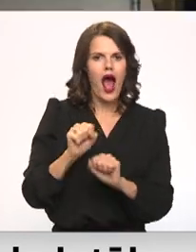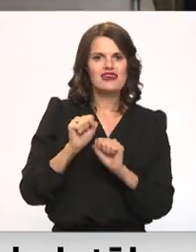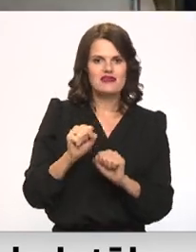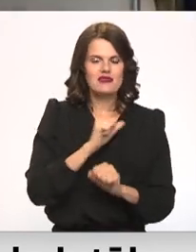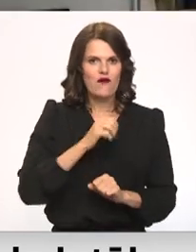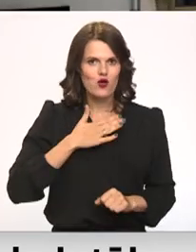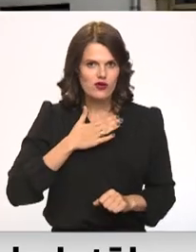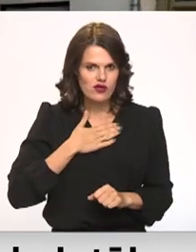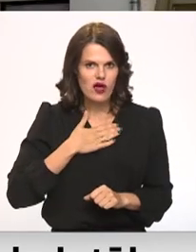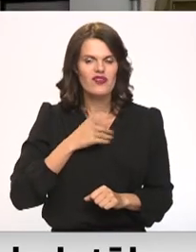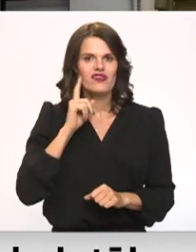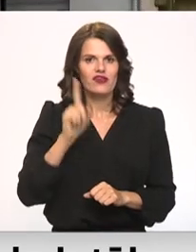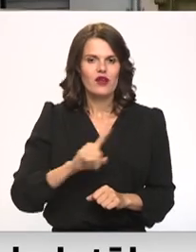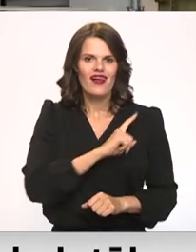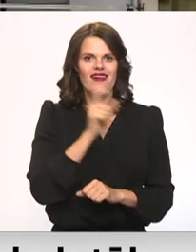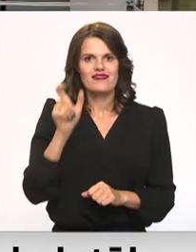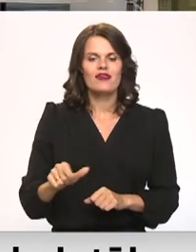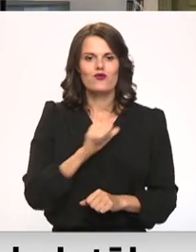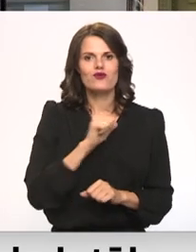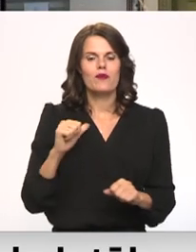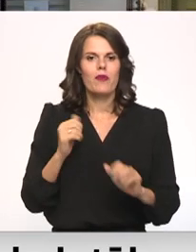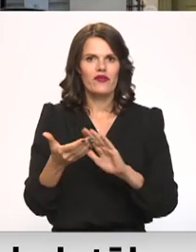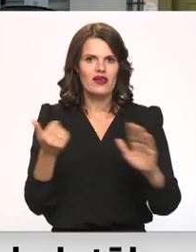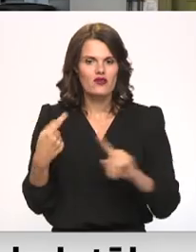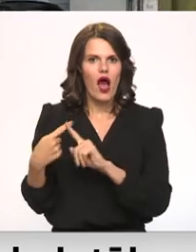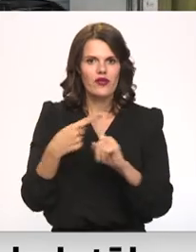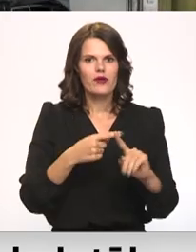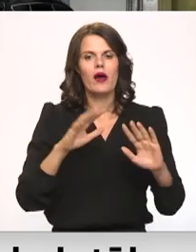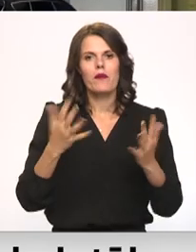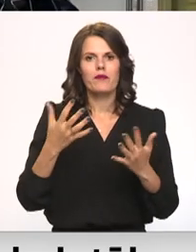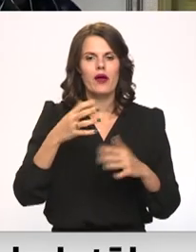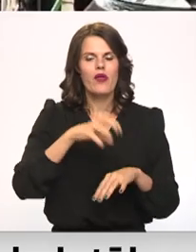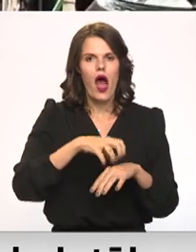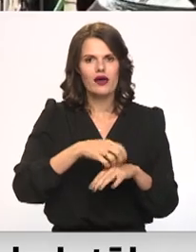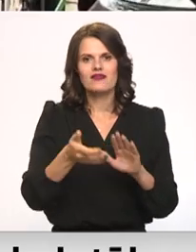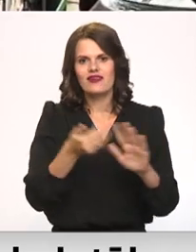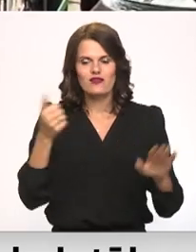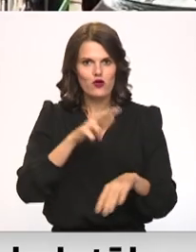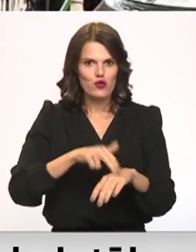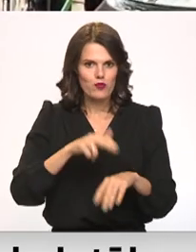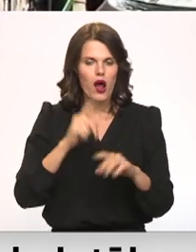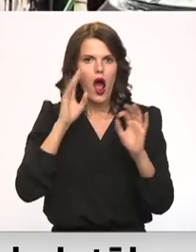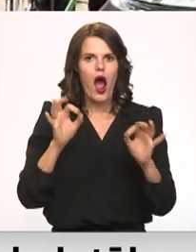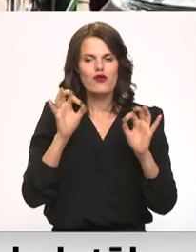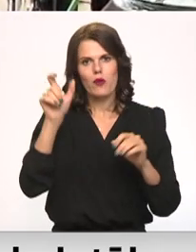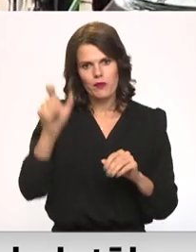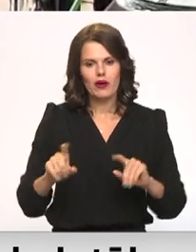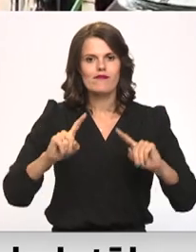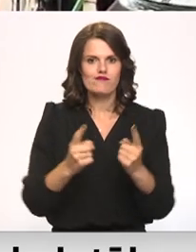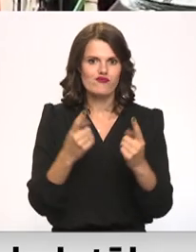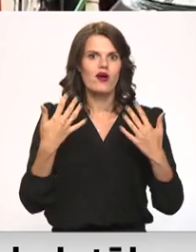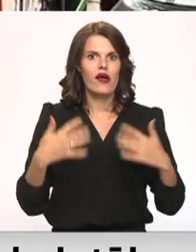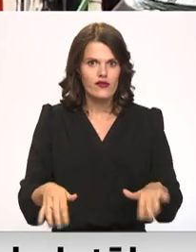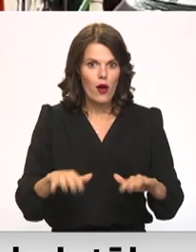aizstāvoties. Cik zināms, cietusī pati izsaukus ātro palīdzību, savukārt mediķi policiju. Aizdomās turamā persona ir aizturēta.